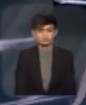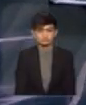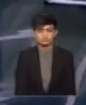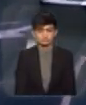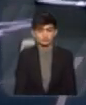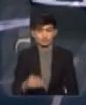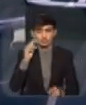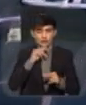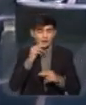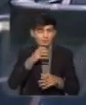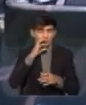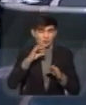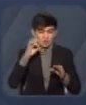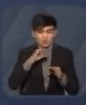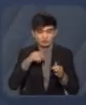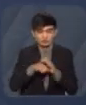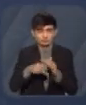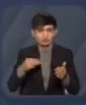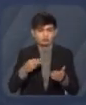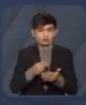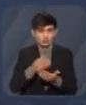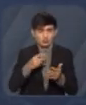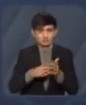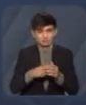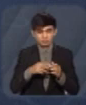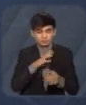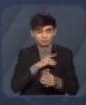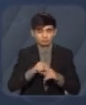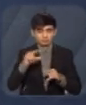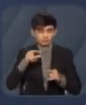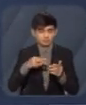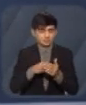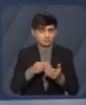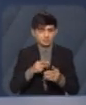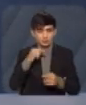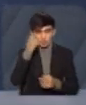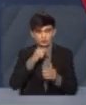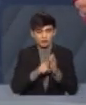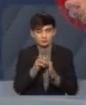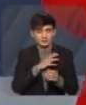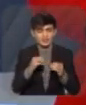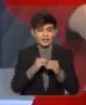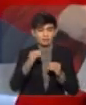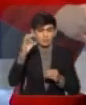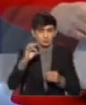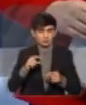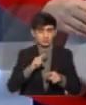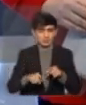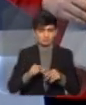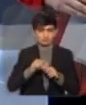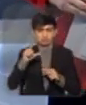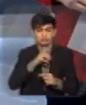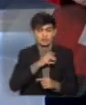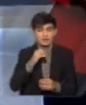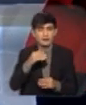чаепития стали обходиться дороже казахстанцам цены начать с начала года выросли сразу на десять процентов на фоне